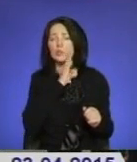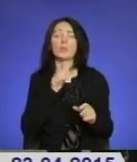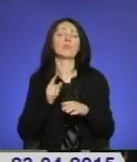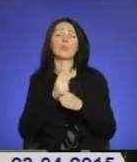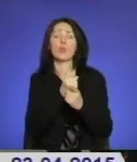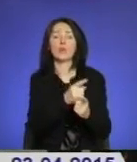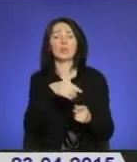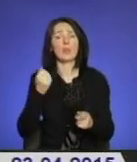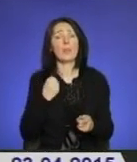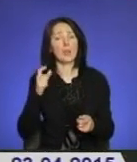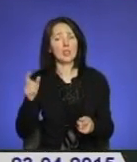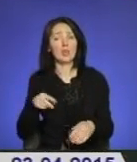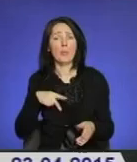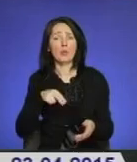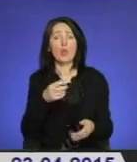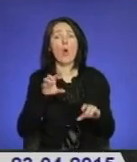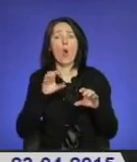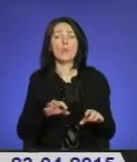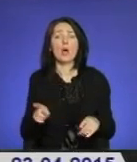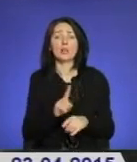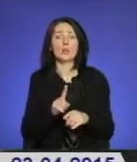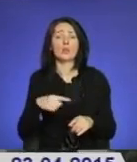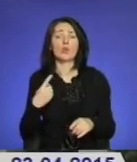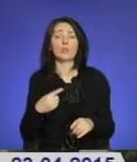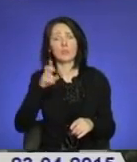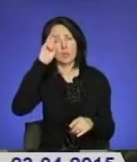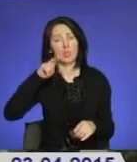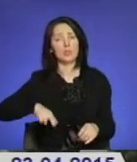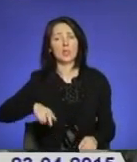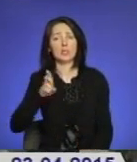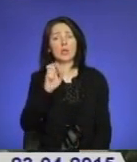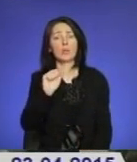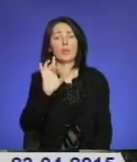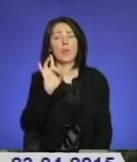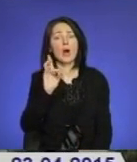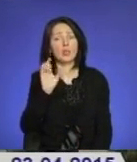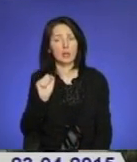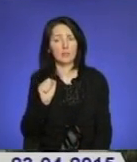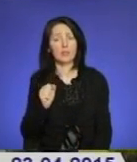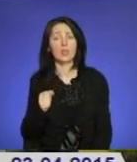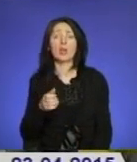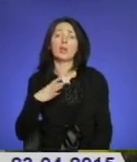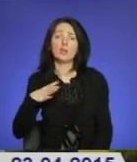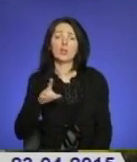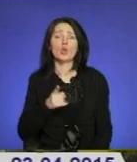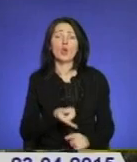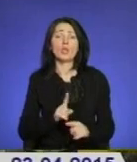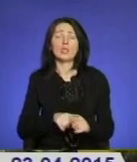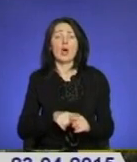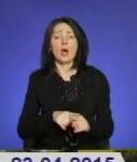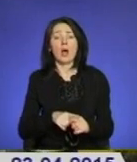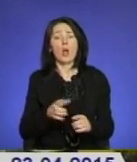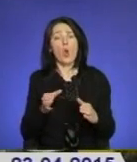відрядження прийшов голова Тернопільської обласної державної адміністрації Степан Барна. Я сподіваюся, що ця команда забезпечить і спокій,